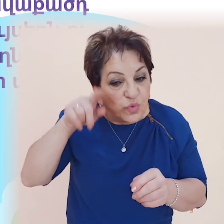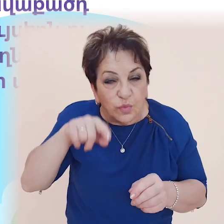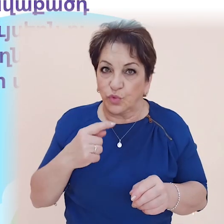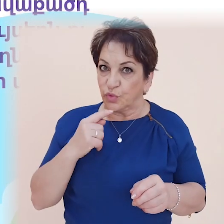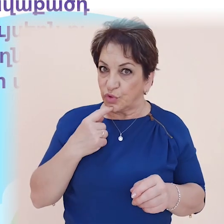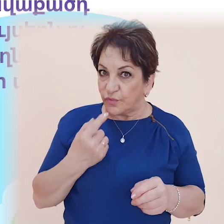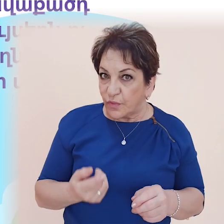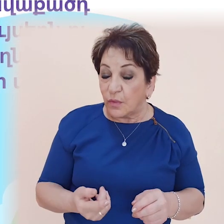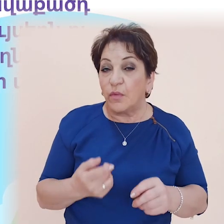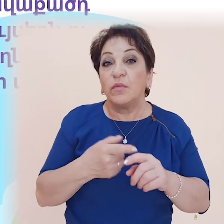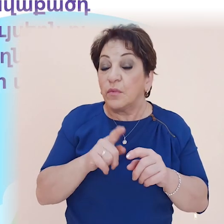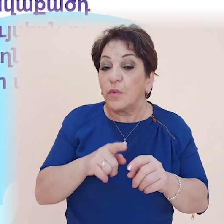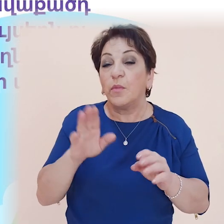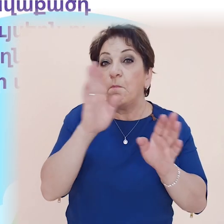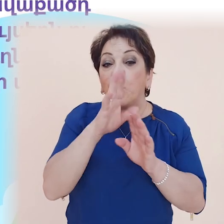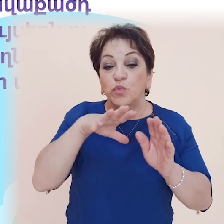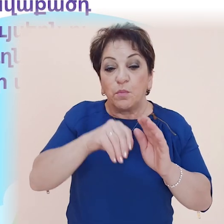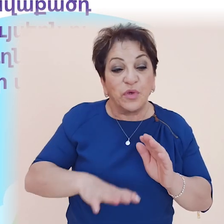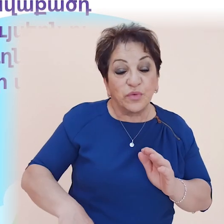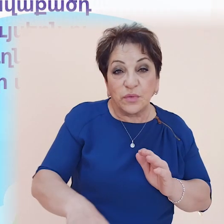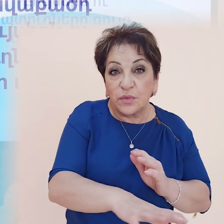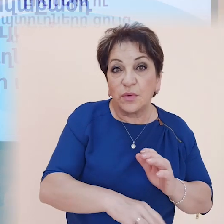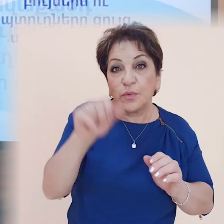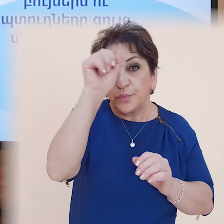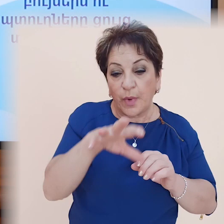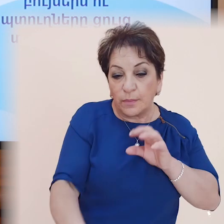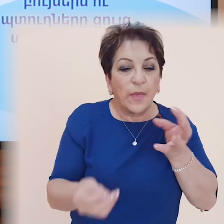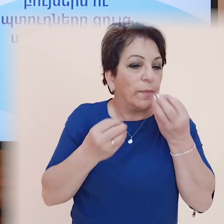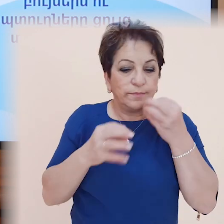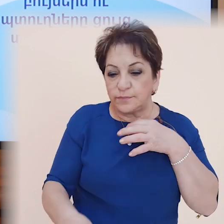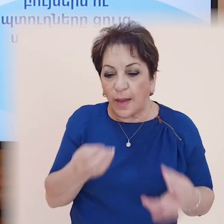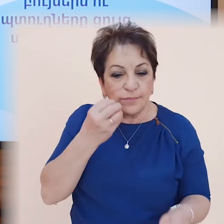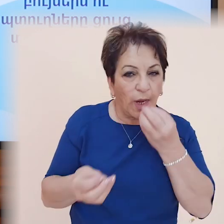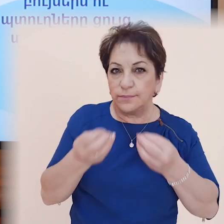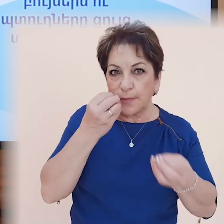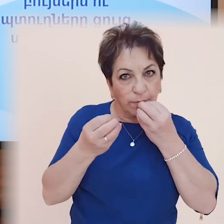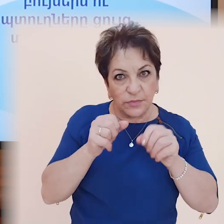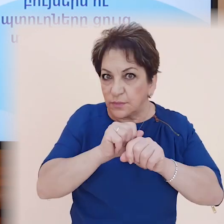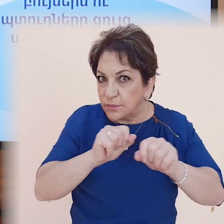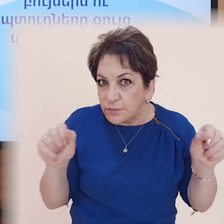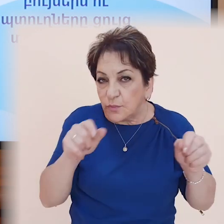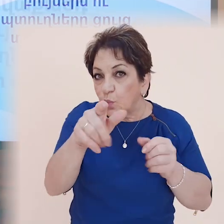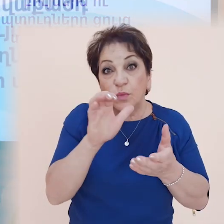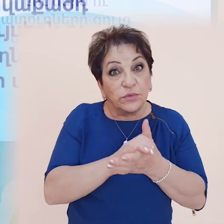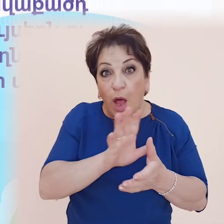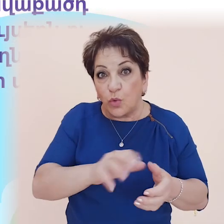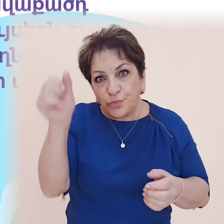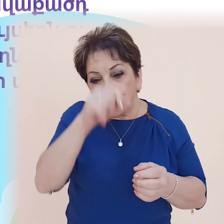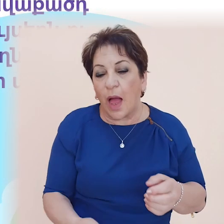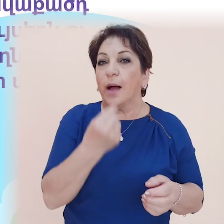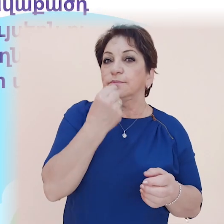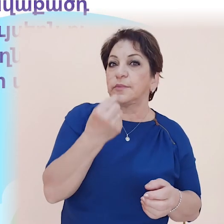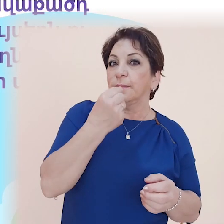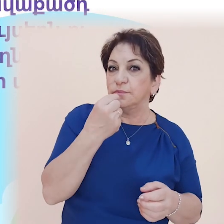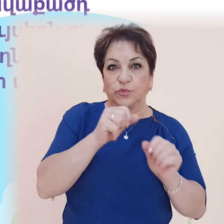ուստի։ բնության մեջ զբոսնելիս մի կեր պտուղներ կամ բույսի կանաչ մասեր, եթե դրանք կեզ անձանոտ